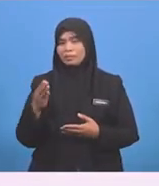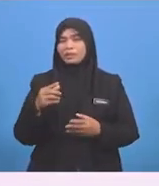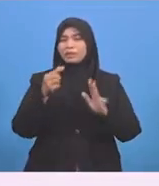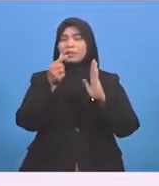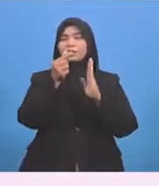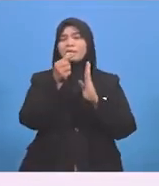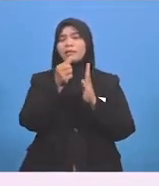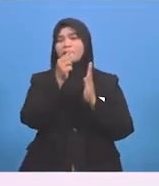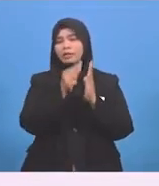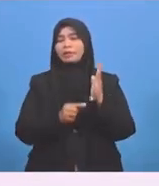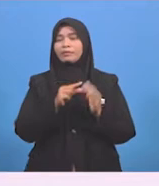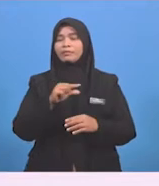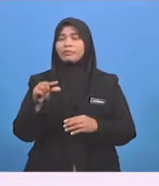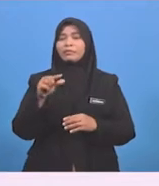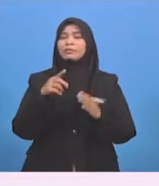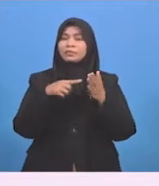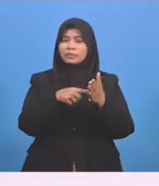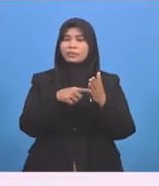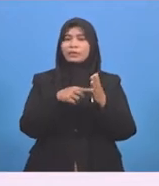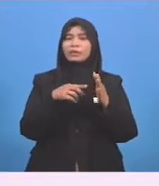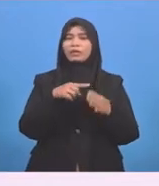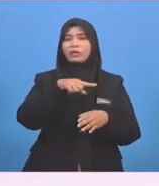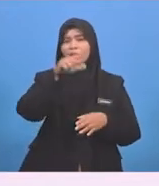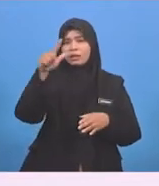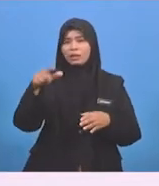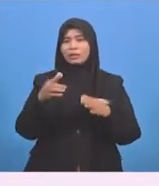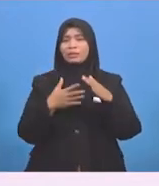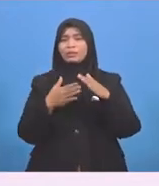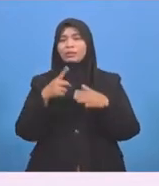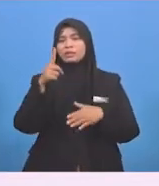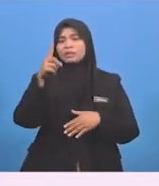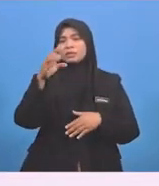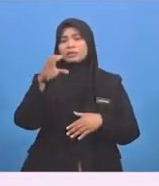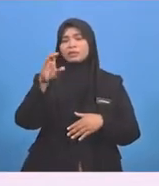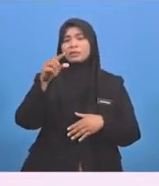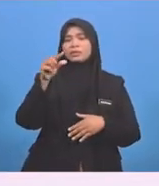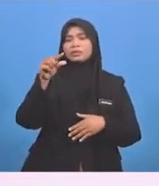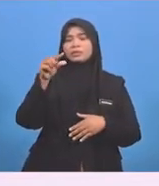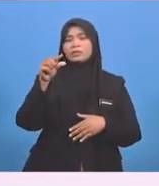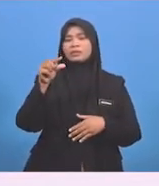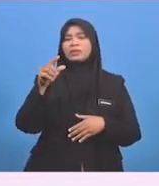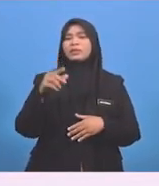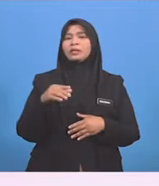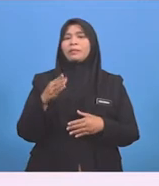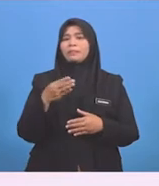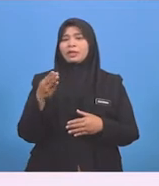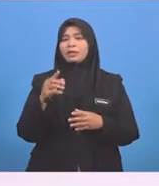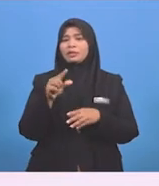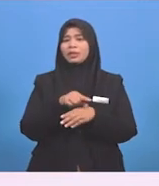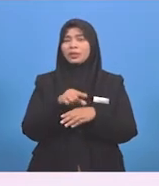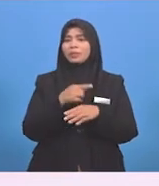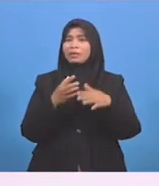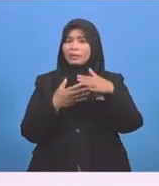Graf menunjukkan lengkung pemanasan 100 gram pepejal bahan menggunakan pemanas rendam